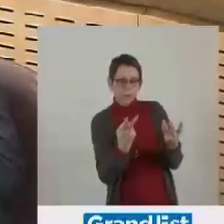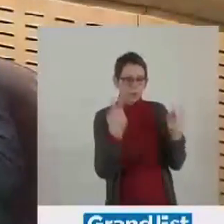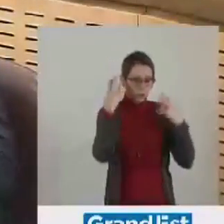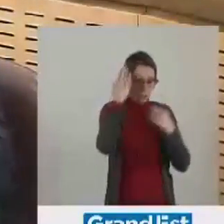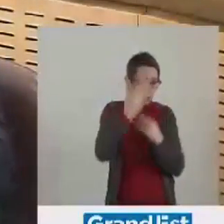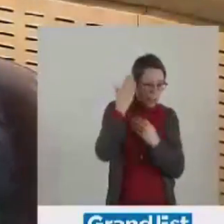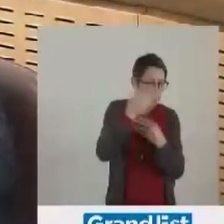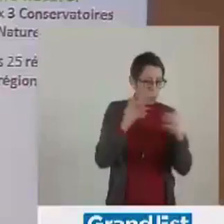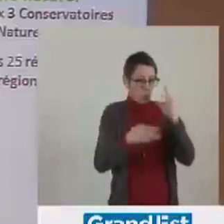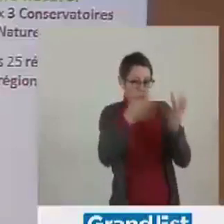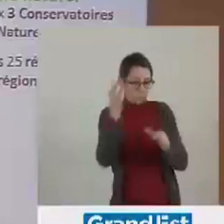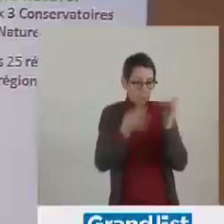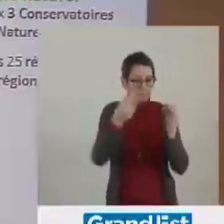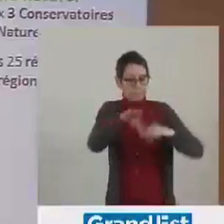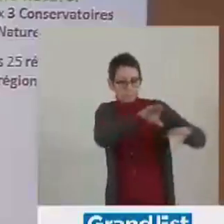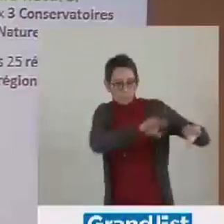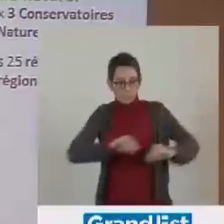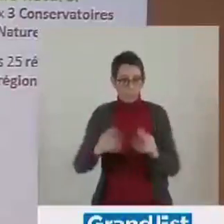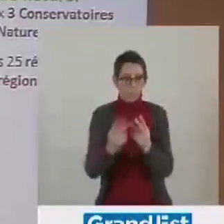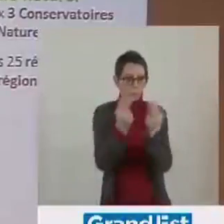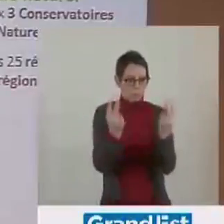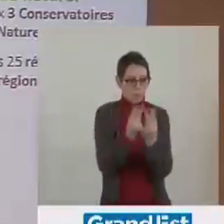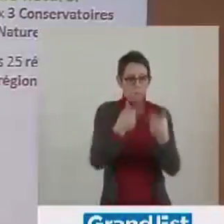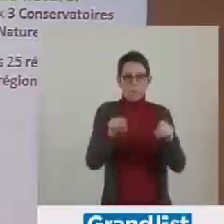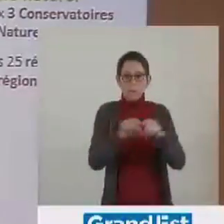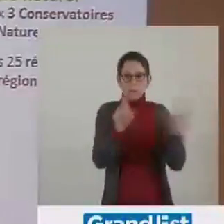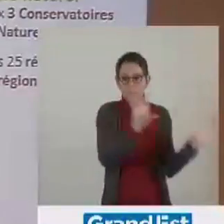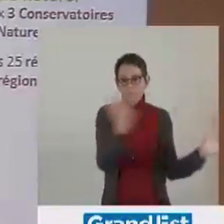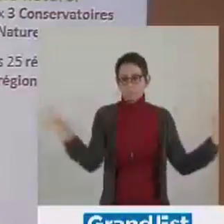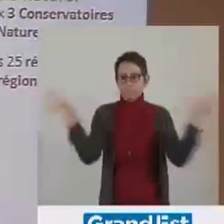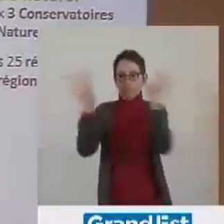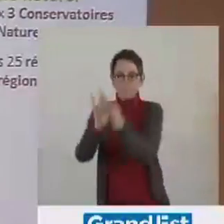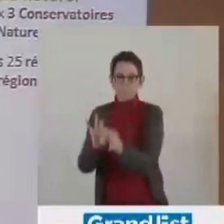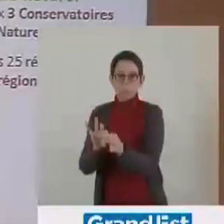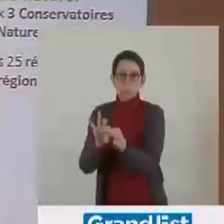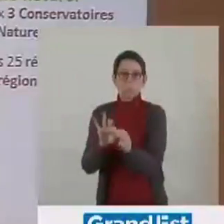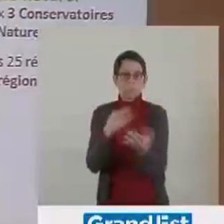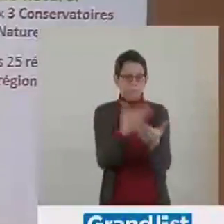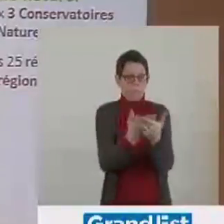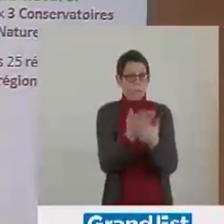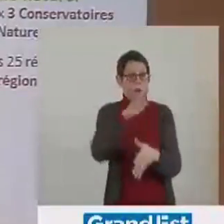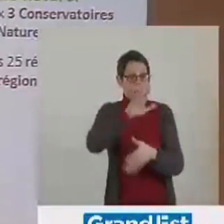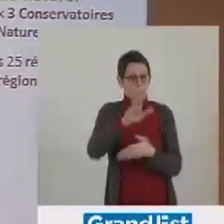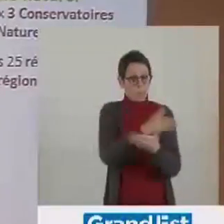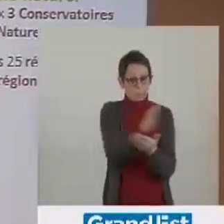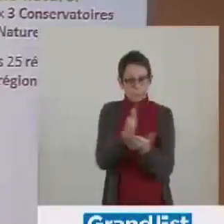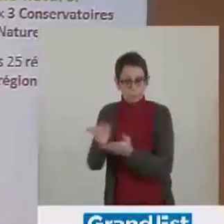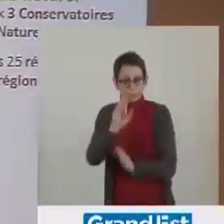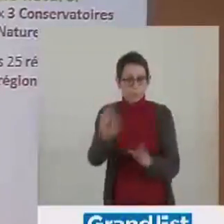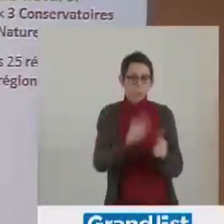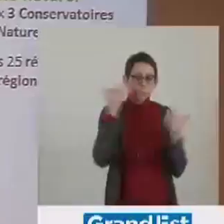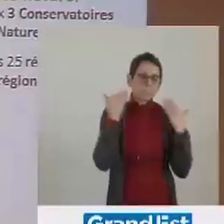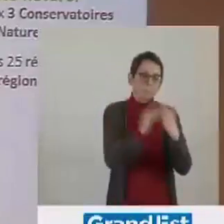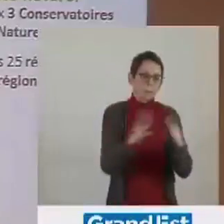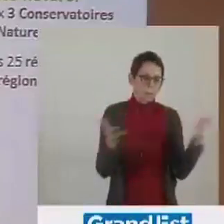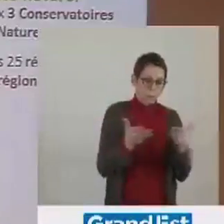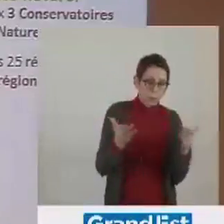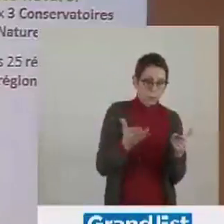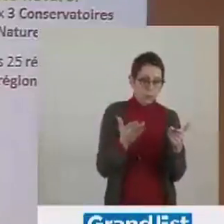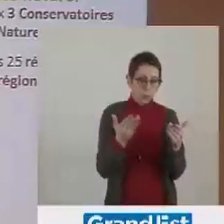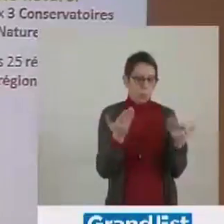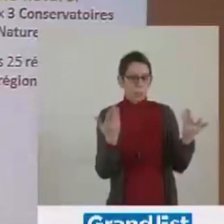pour relier ces espaces naturels entre eux. Pour cela, 5 axes d'intervention. Le premier, la mise en valeur des